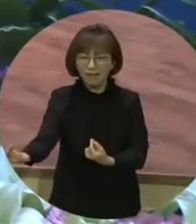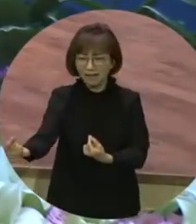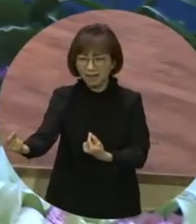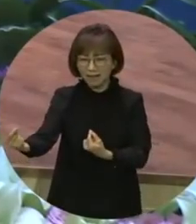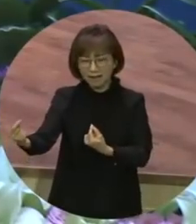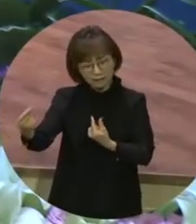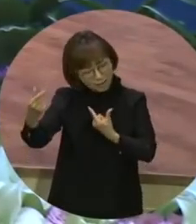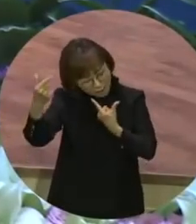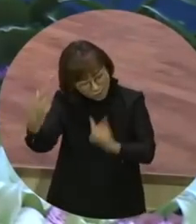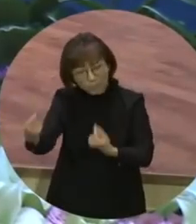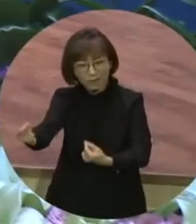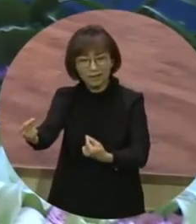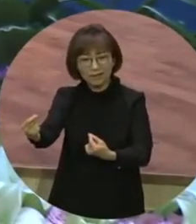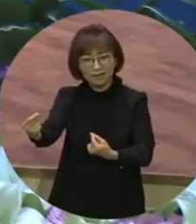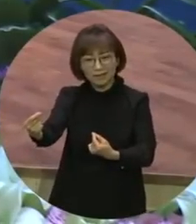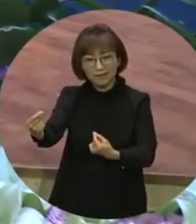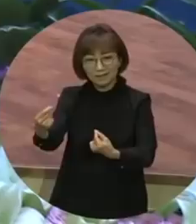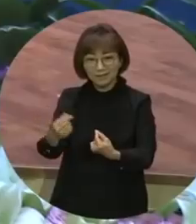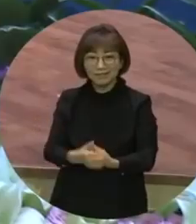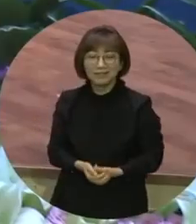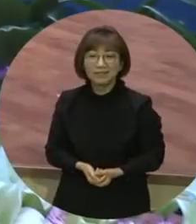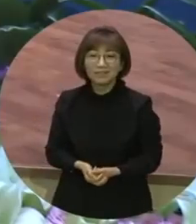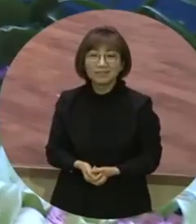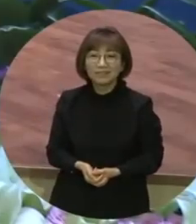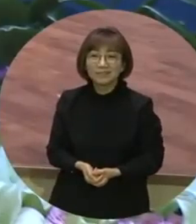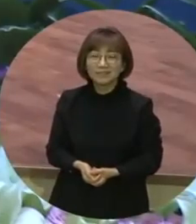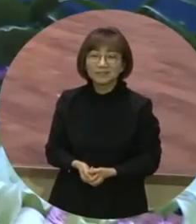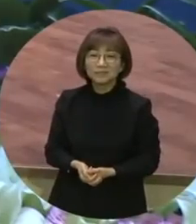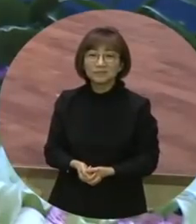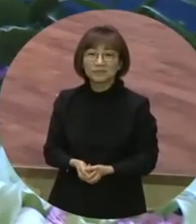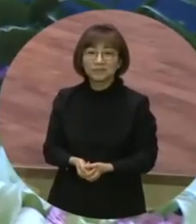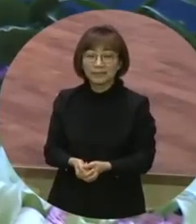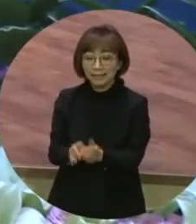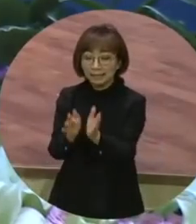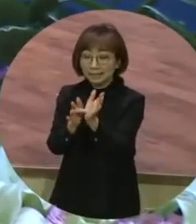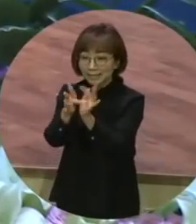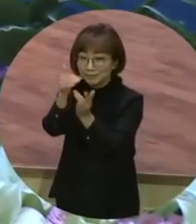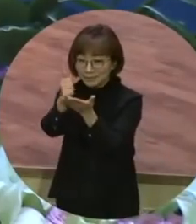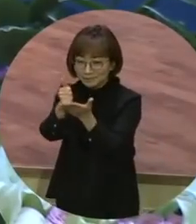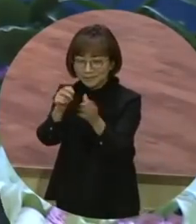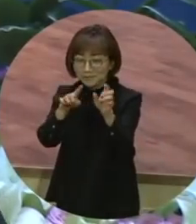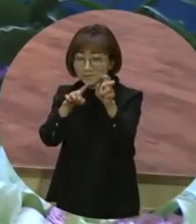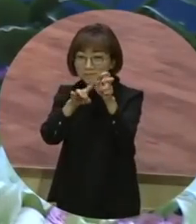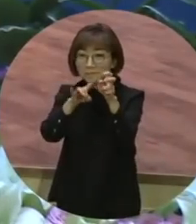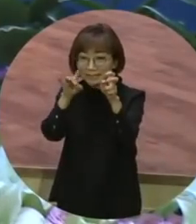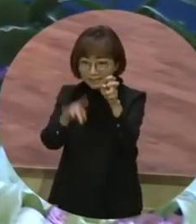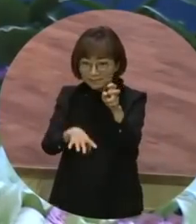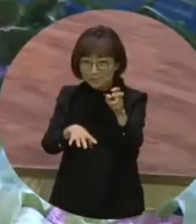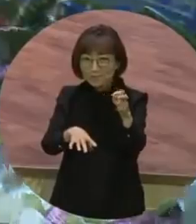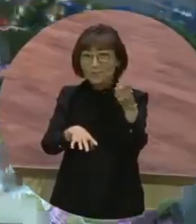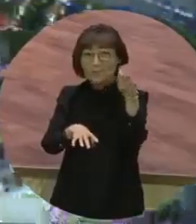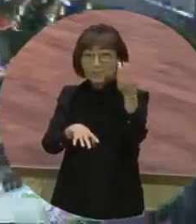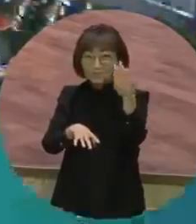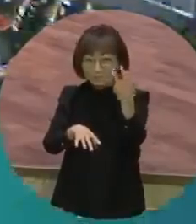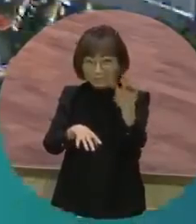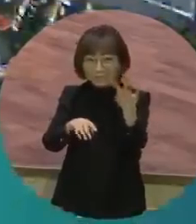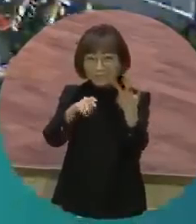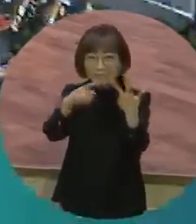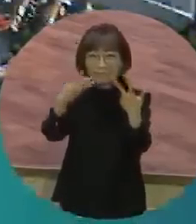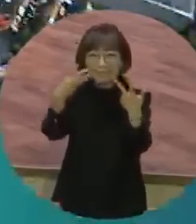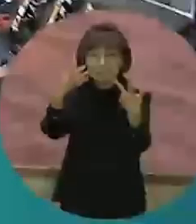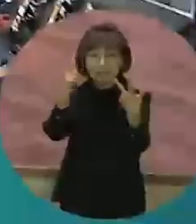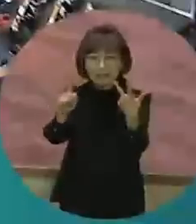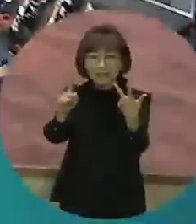그렇게 강조를 하고 있어요. 예수님도 마태복음 7장 1절로 3절에 이렇게 말씀하셨어요.